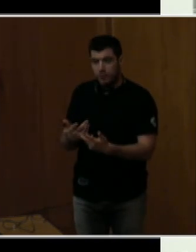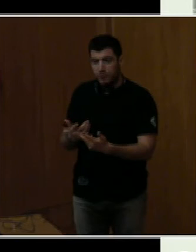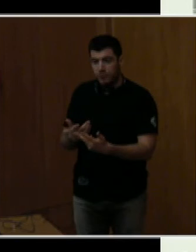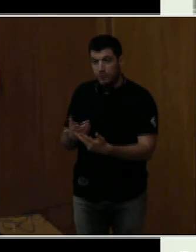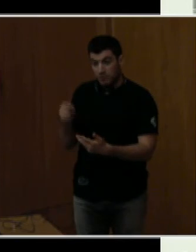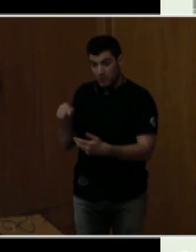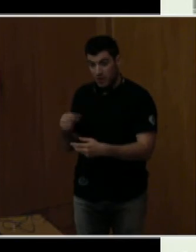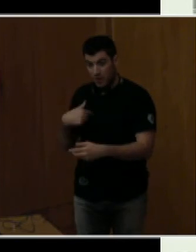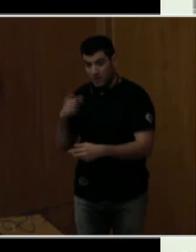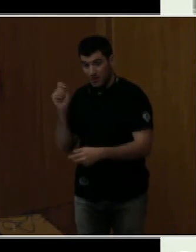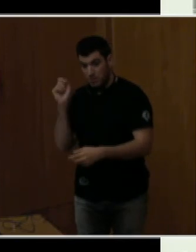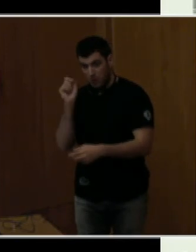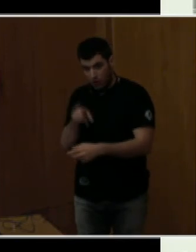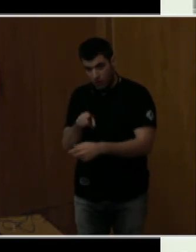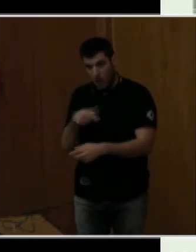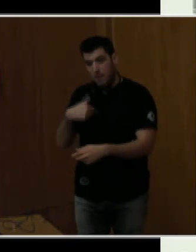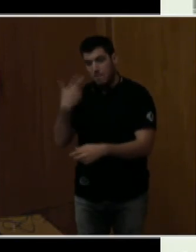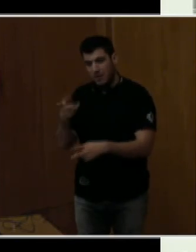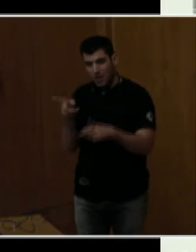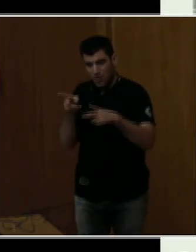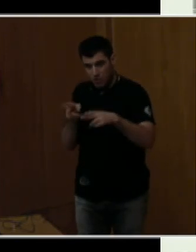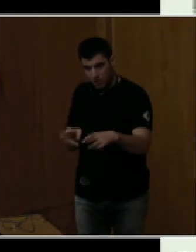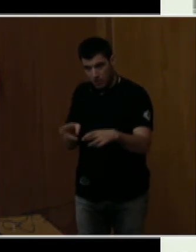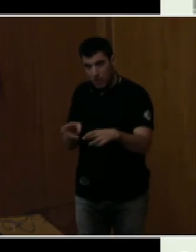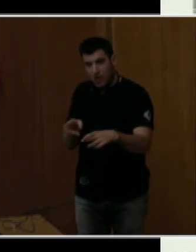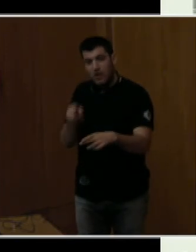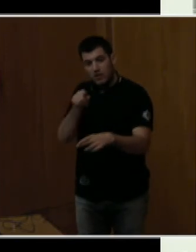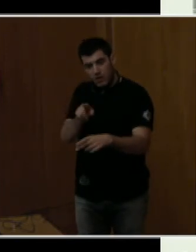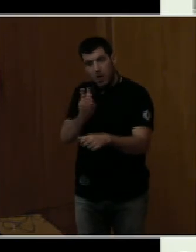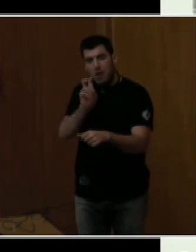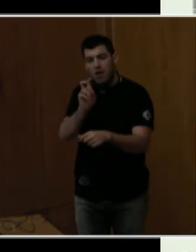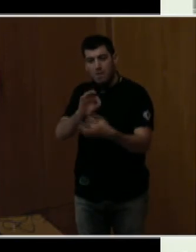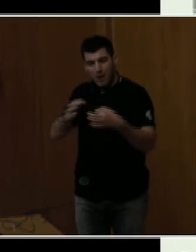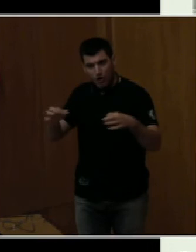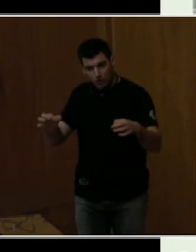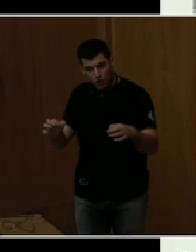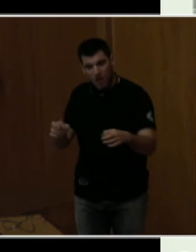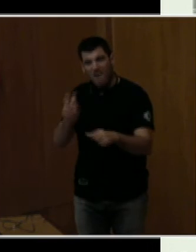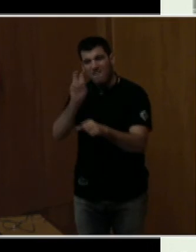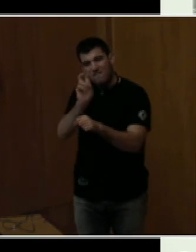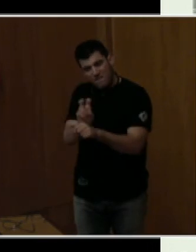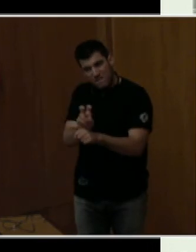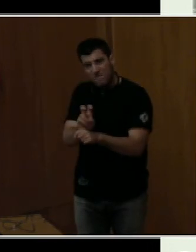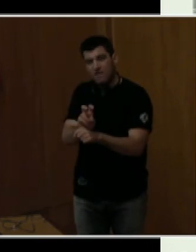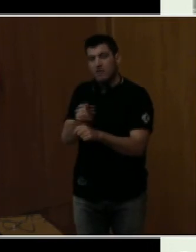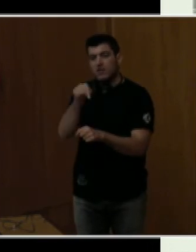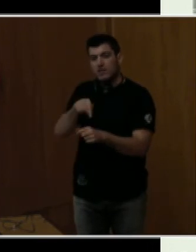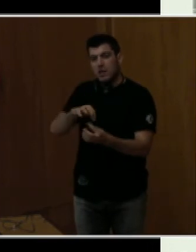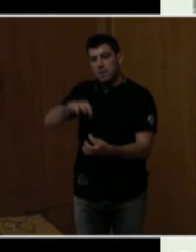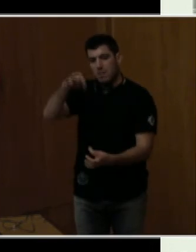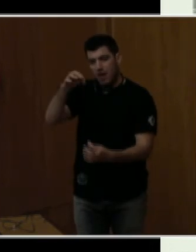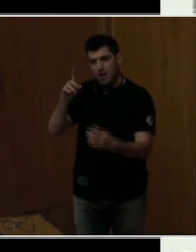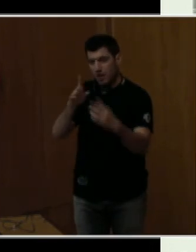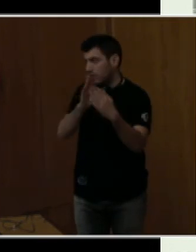αρχή, να έχουμε διακόψει τη ροή πληροφορίας και η πληροφορία να παραμένει στις πλάκες του πυκνωτή. Αυτό στην ουσία για μας